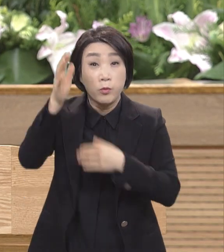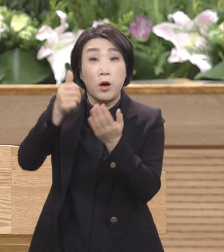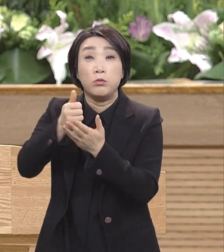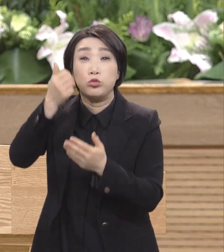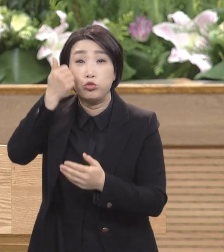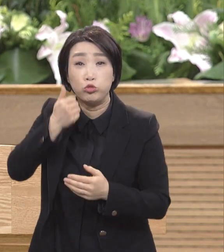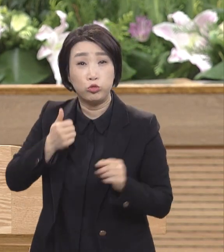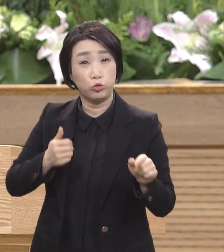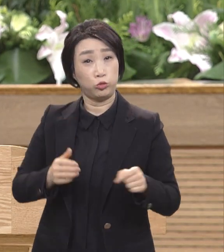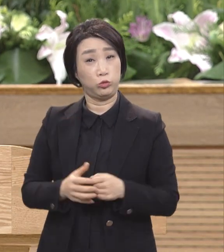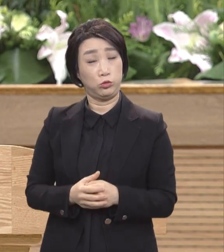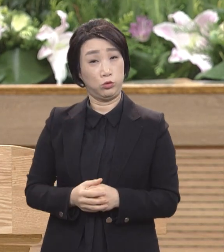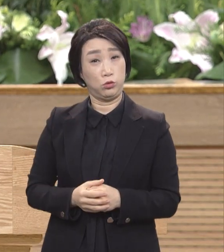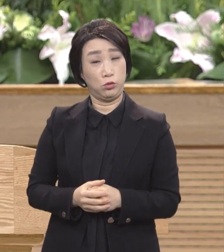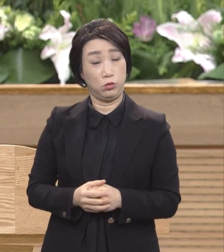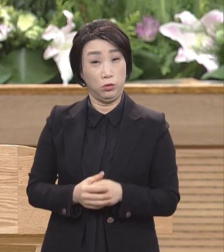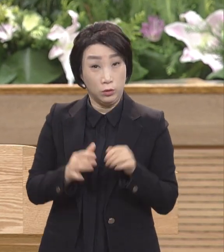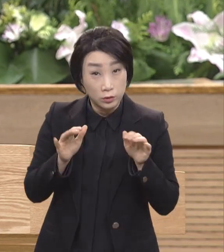누구신데?